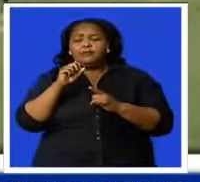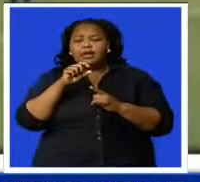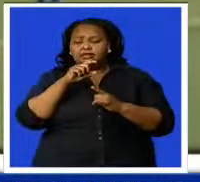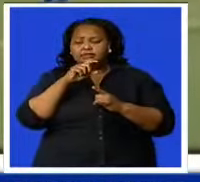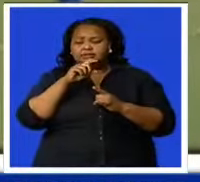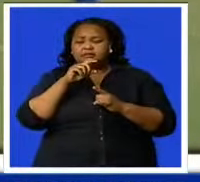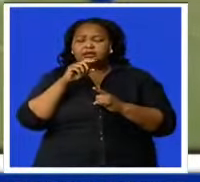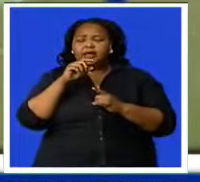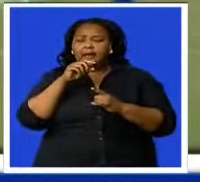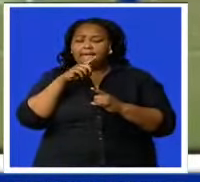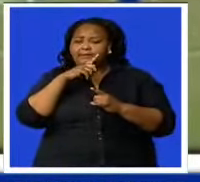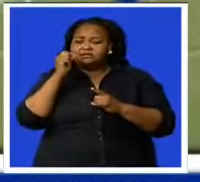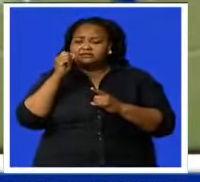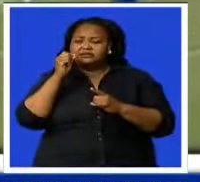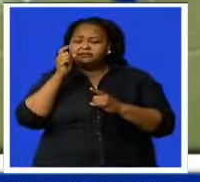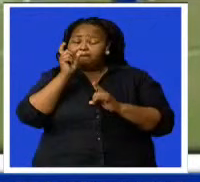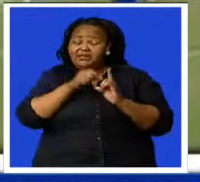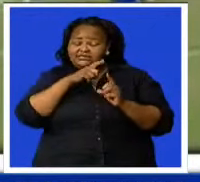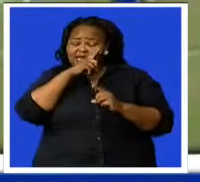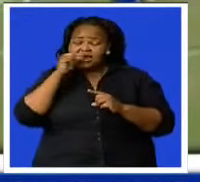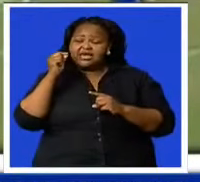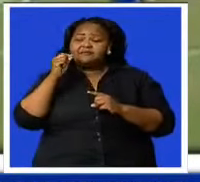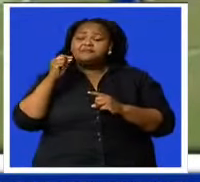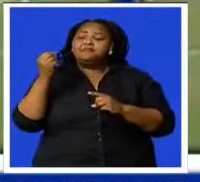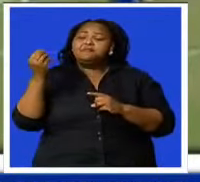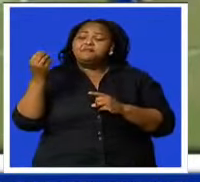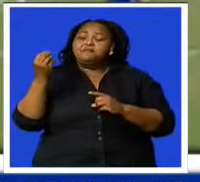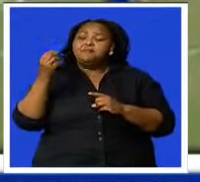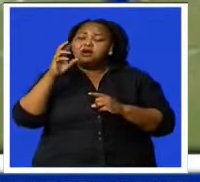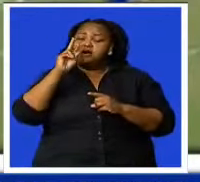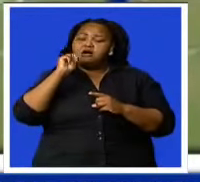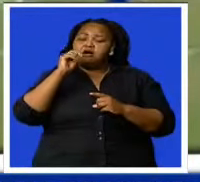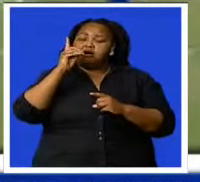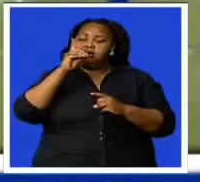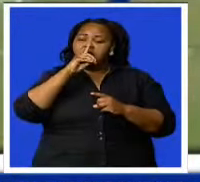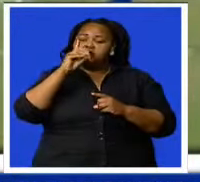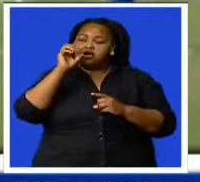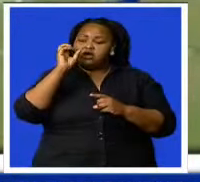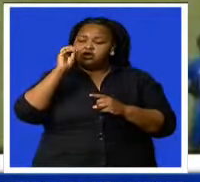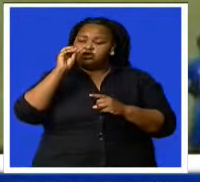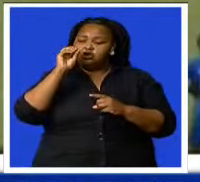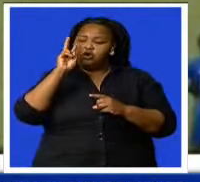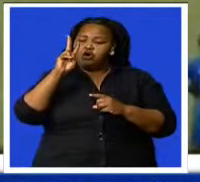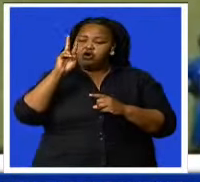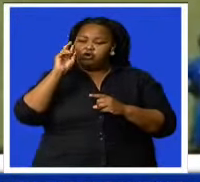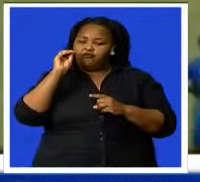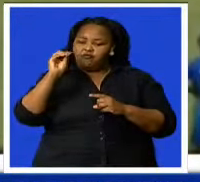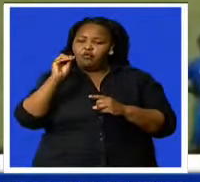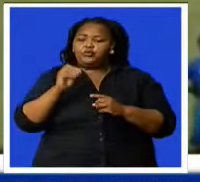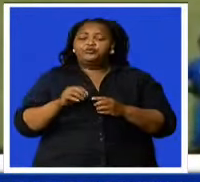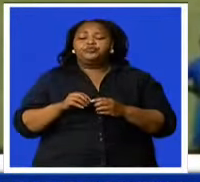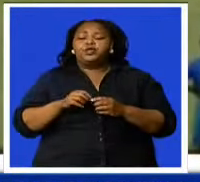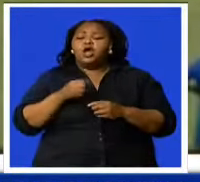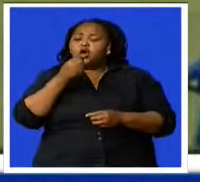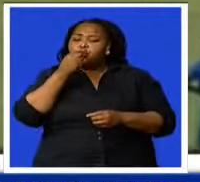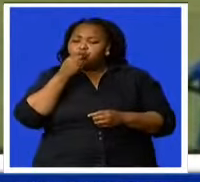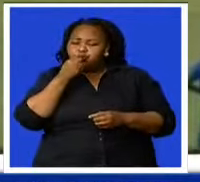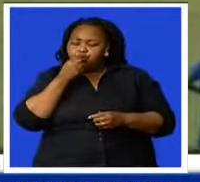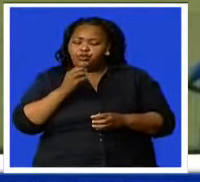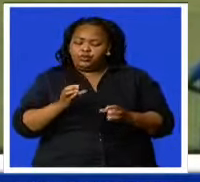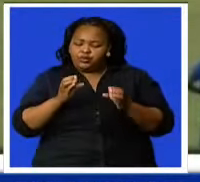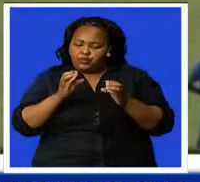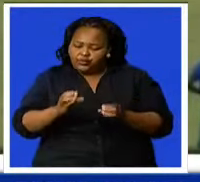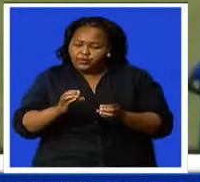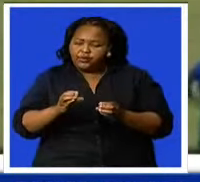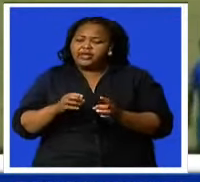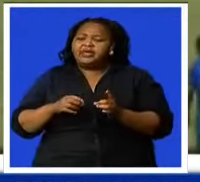ngesikhathi noMpembe kayikhomba emlotheni kwaba yipenalty kepha ke badlala ngalelo thuba ke baseAngola njengoba